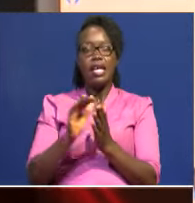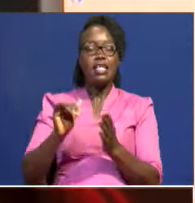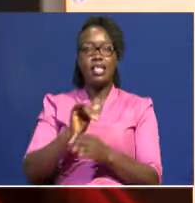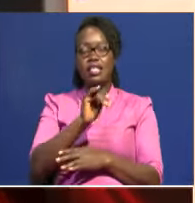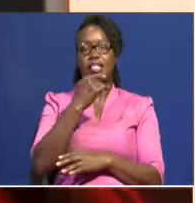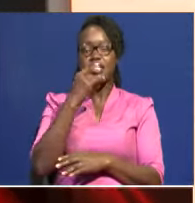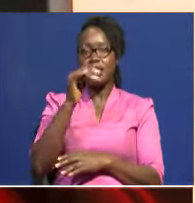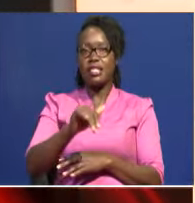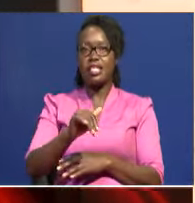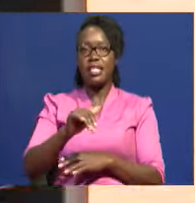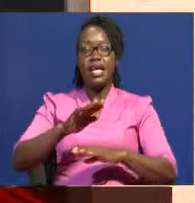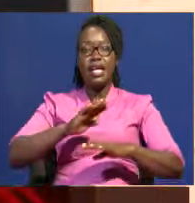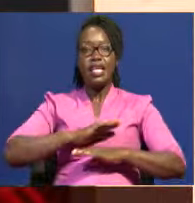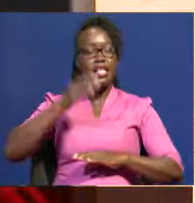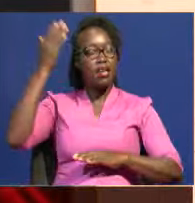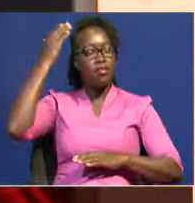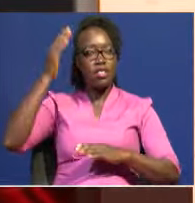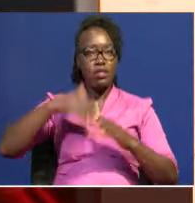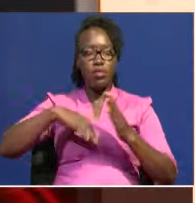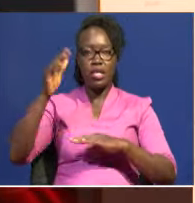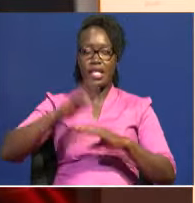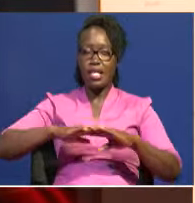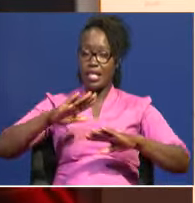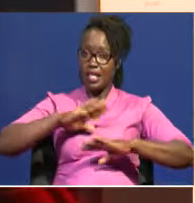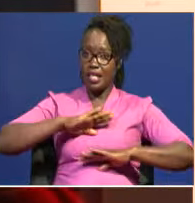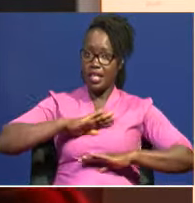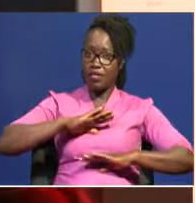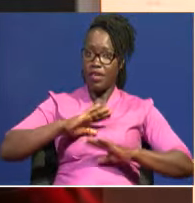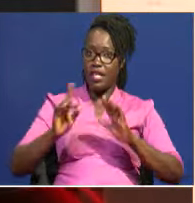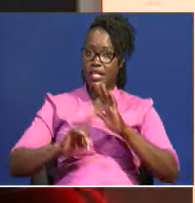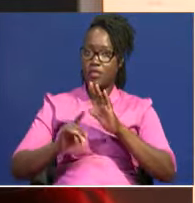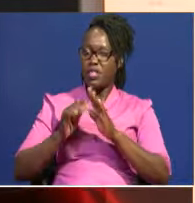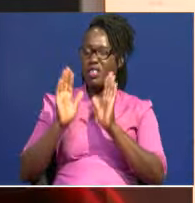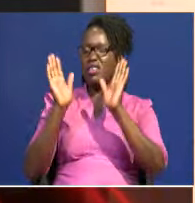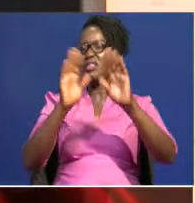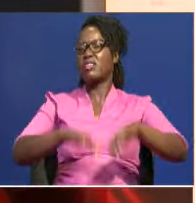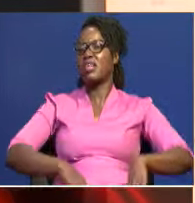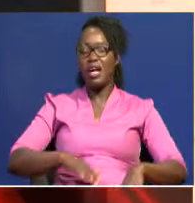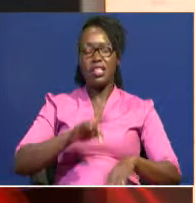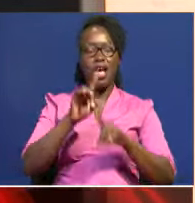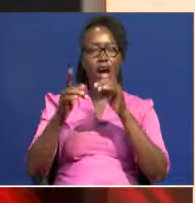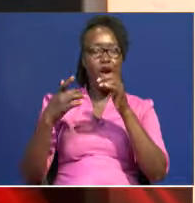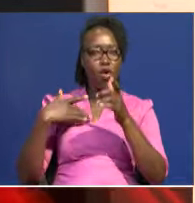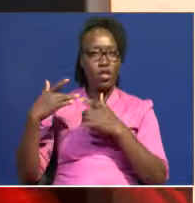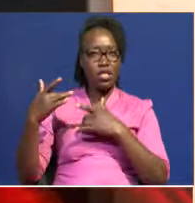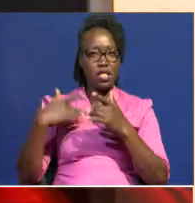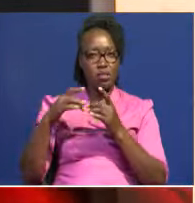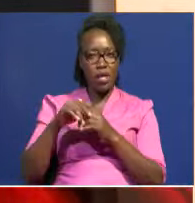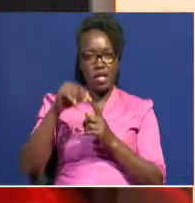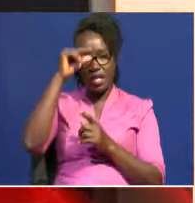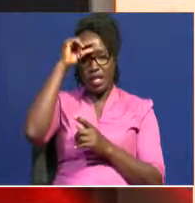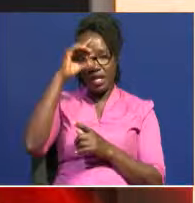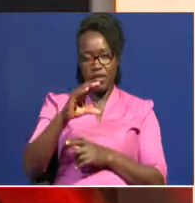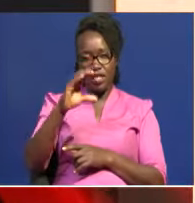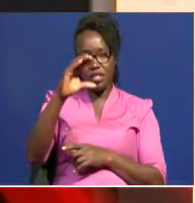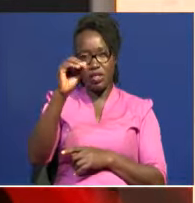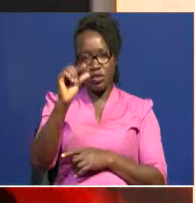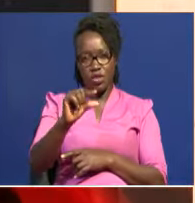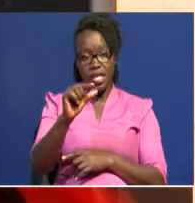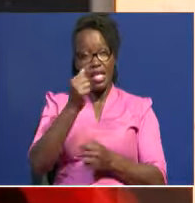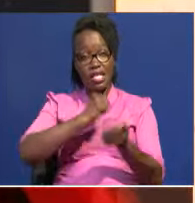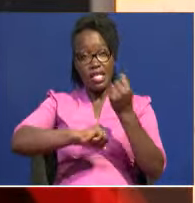hili lina wahudumu wa afya wengi kupita kiasi. Wizara hiyo ilipuuza swala lililoibuliwa na baraza la magavana kwamba hatua